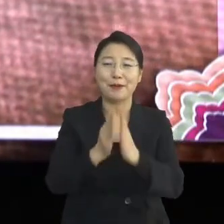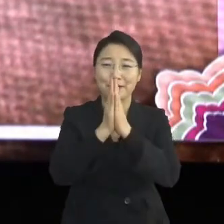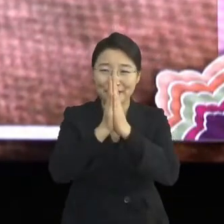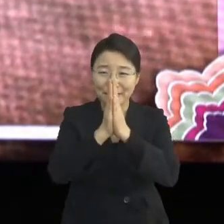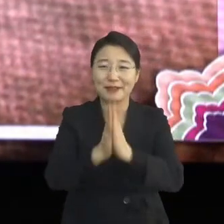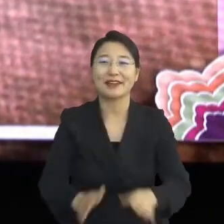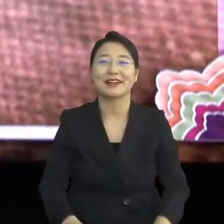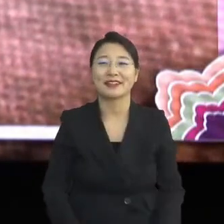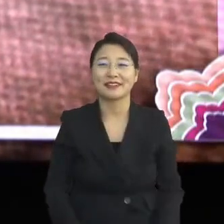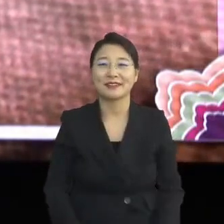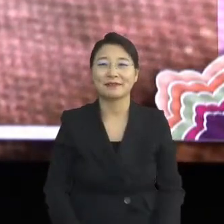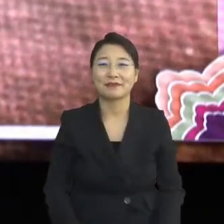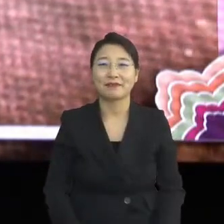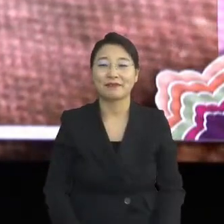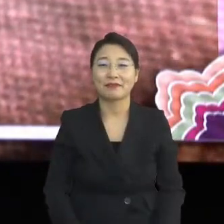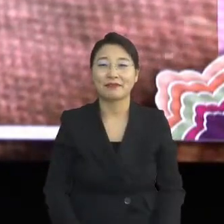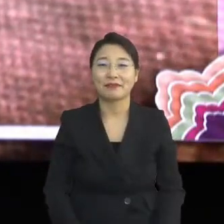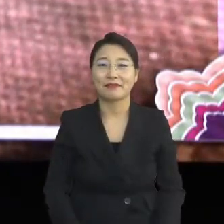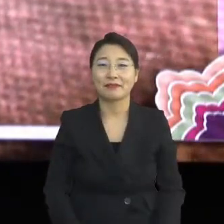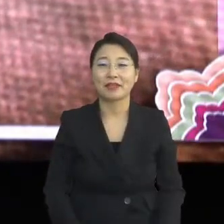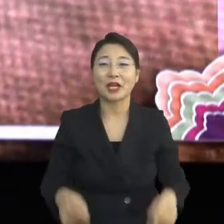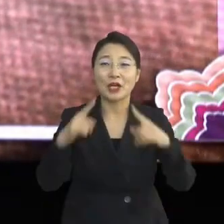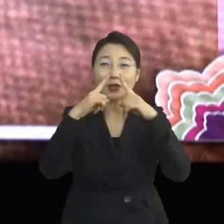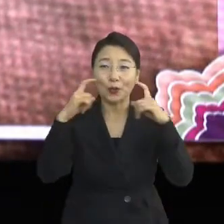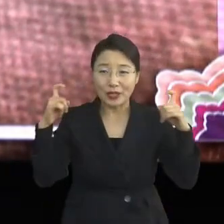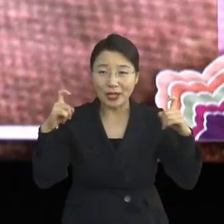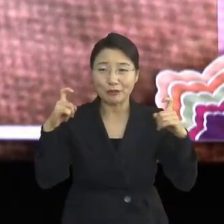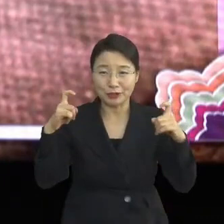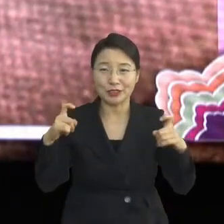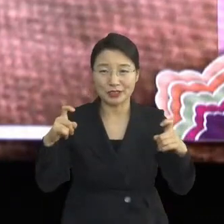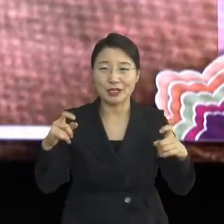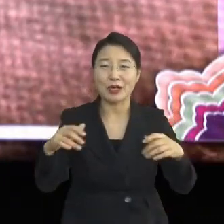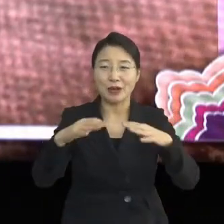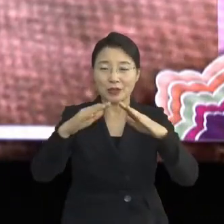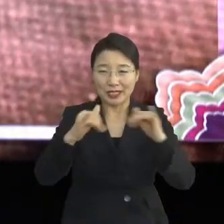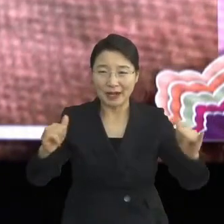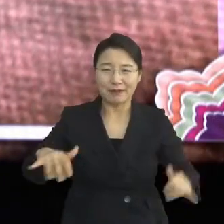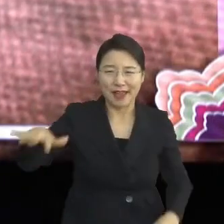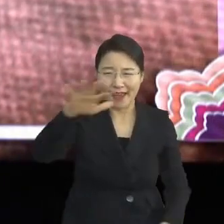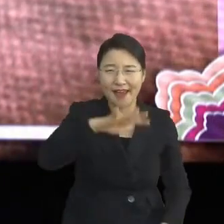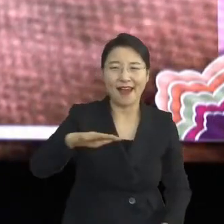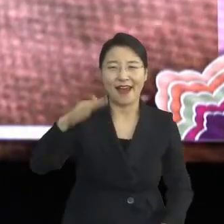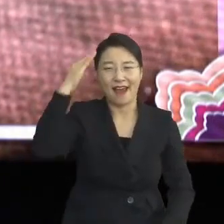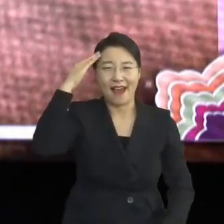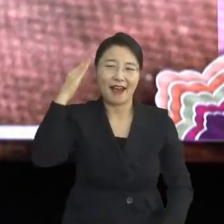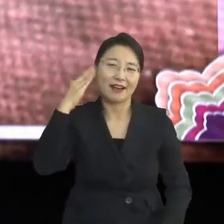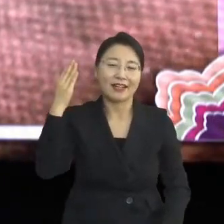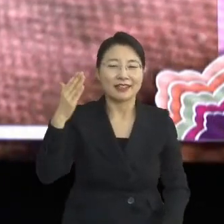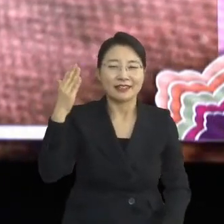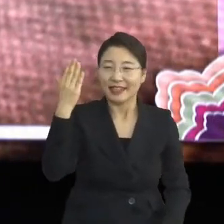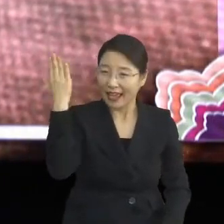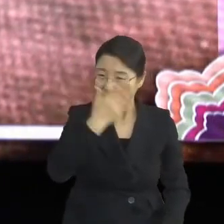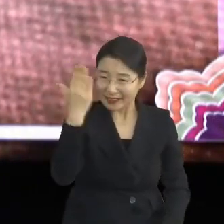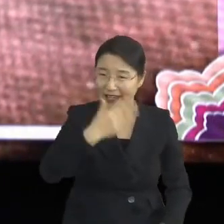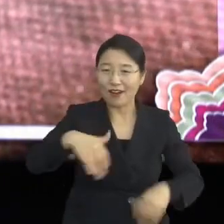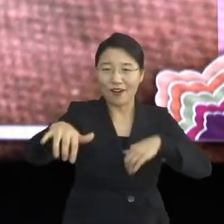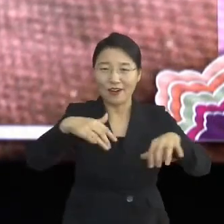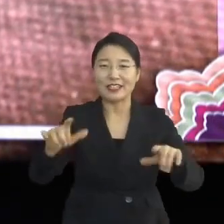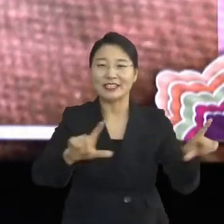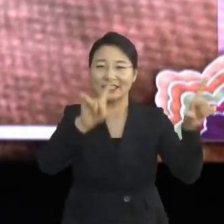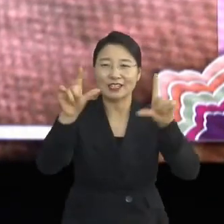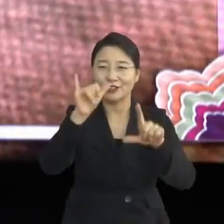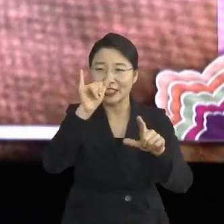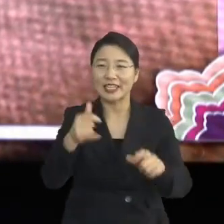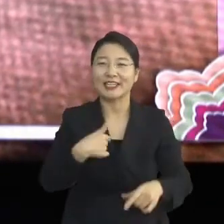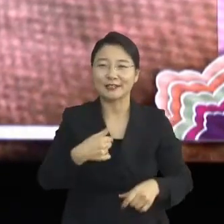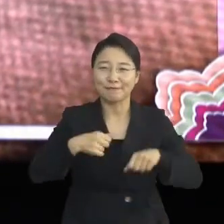기원합니다. 환경공무관은 동대문구 구민이 더욱더 깨끗하고 안전한 거리를 다닐 수 있도록 최선의